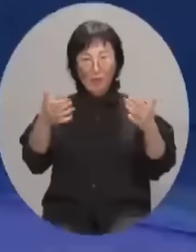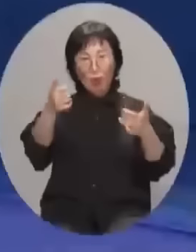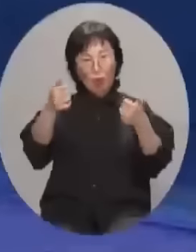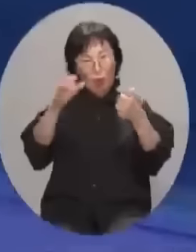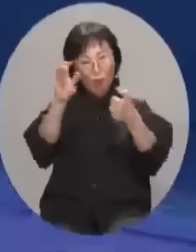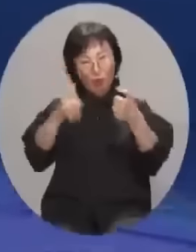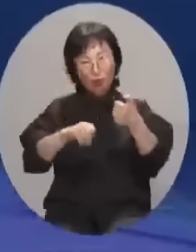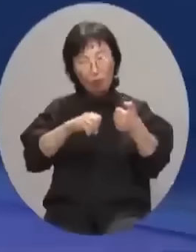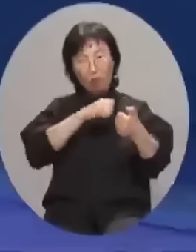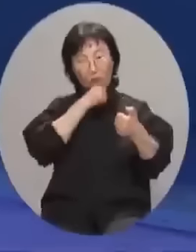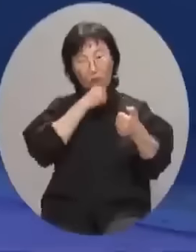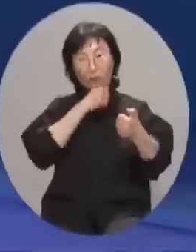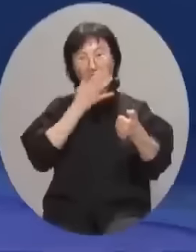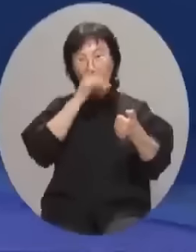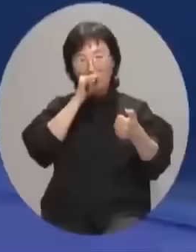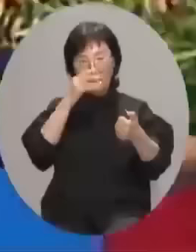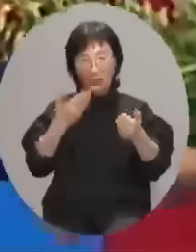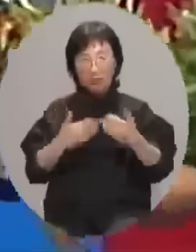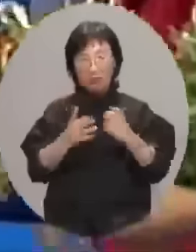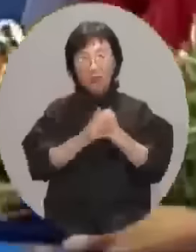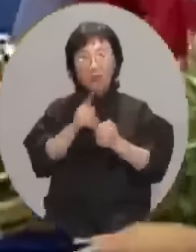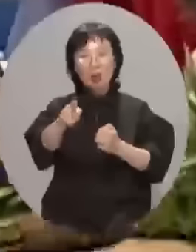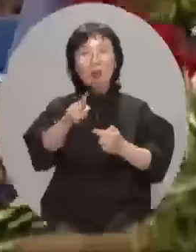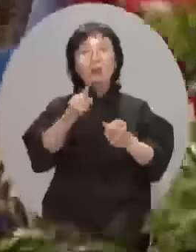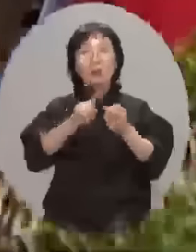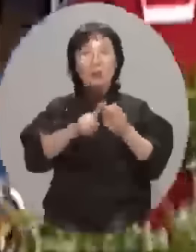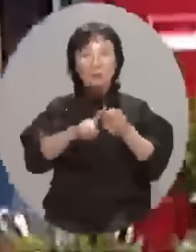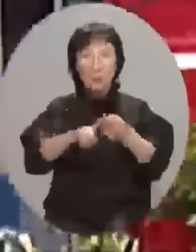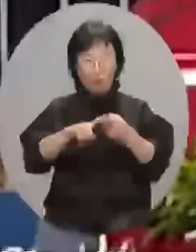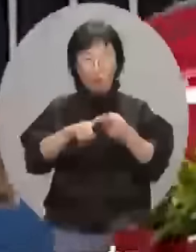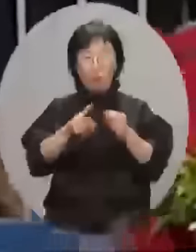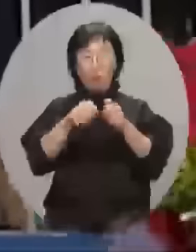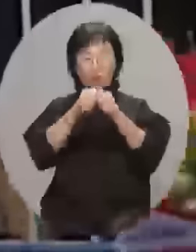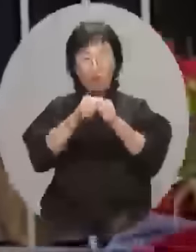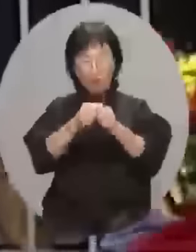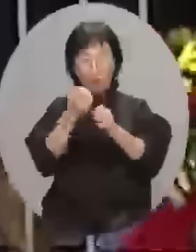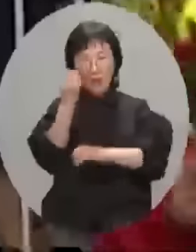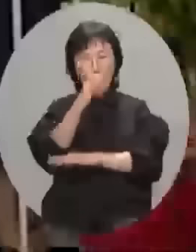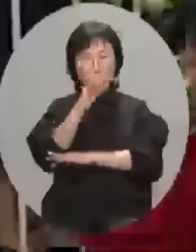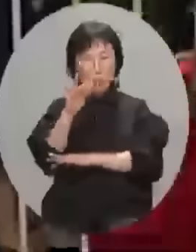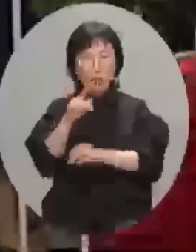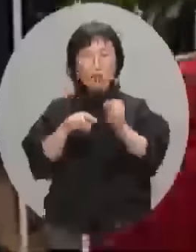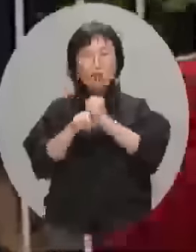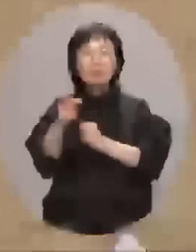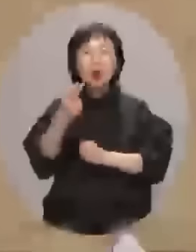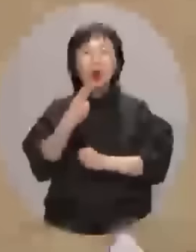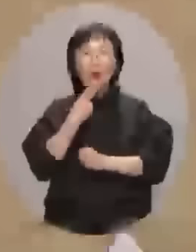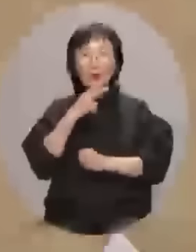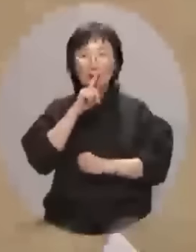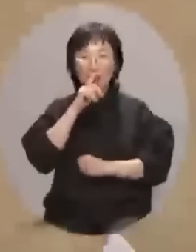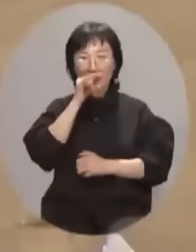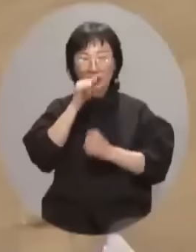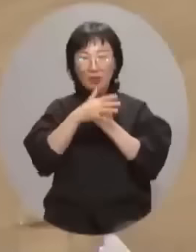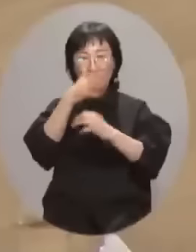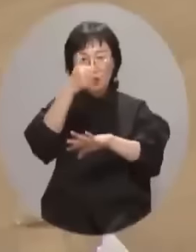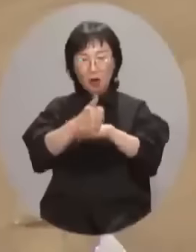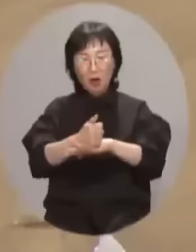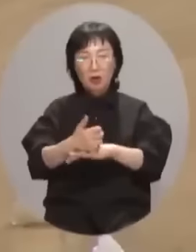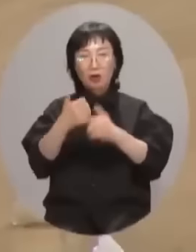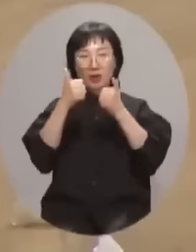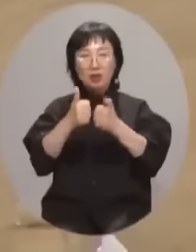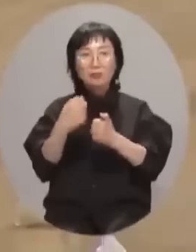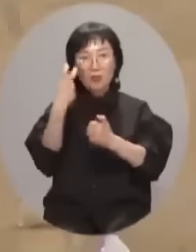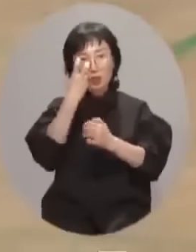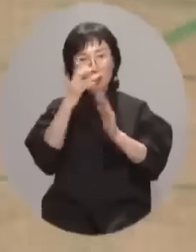무조 후보자들의 객관적 성취에 대한 평가는 정밀하지 않은 기준으로 아예 의미가 없어졌고 결국 심사위원들의